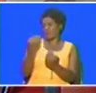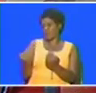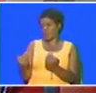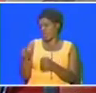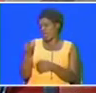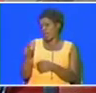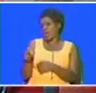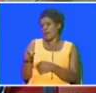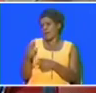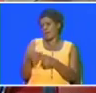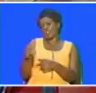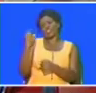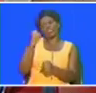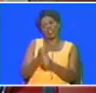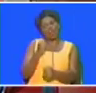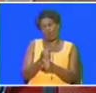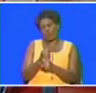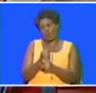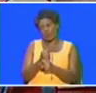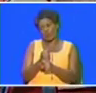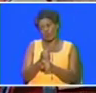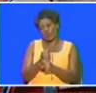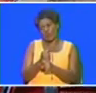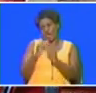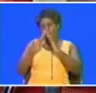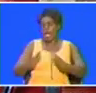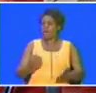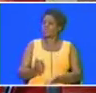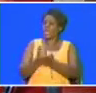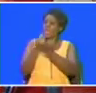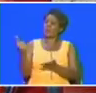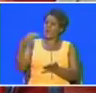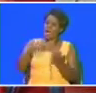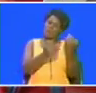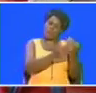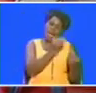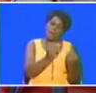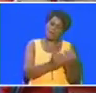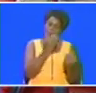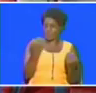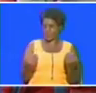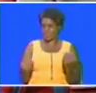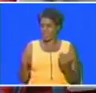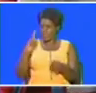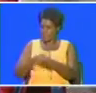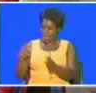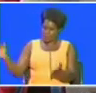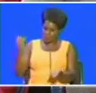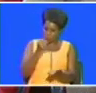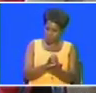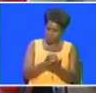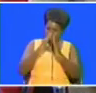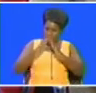hivyo hapo mtoto Bikifimbo ukiwa kazini si lazima msaidizi wako, ndio maana umemleta hapa aweze kukusaidia kuwalea watu. Ukiandika mfanyikazi